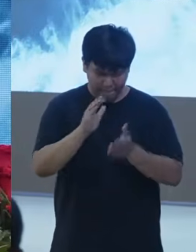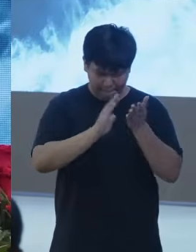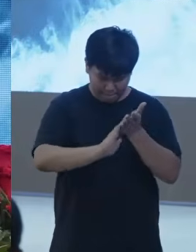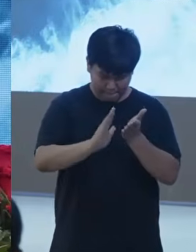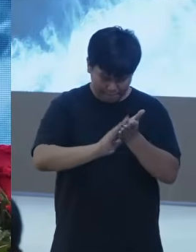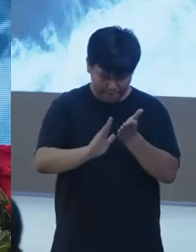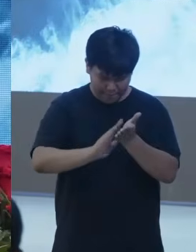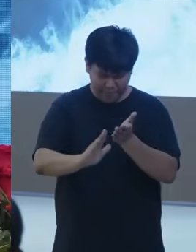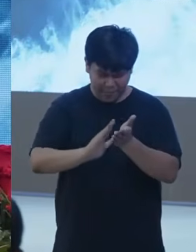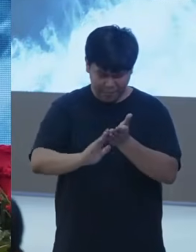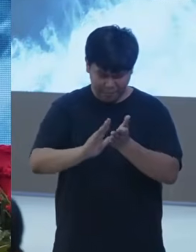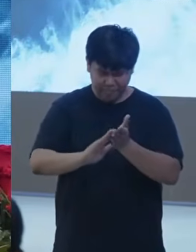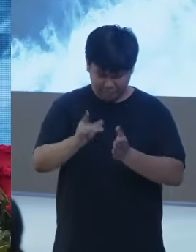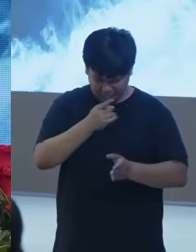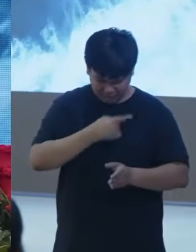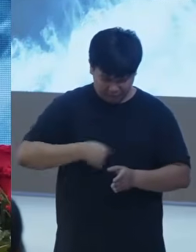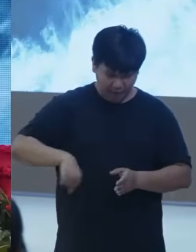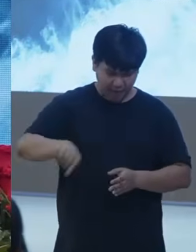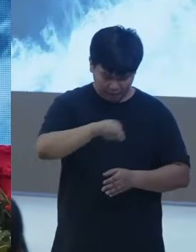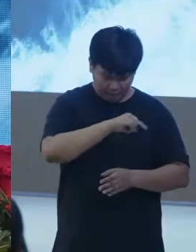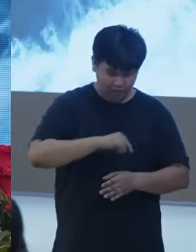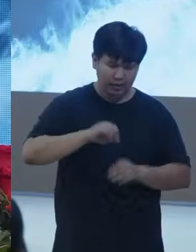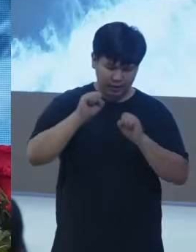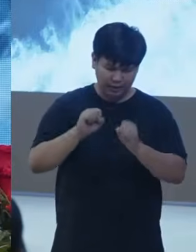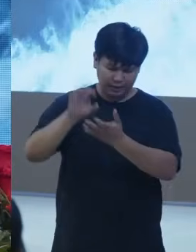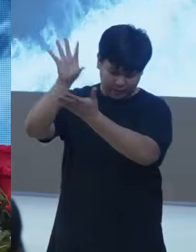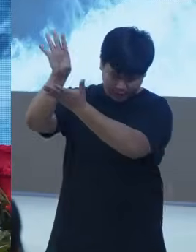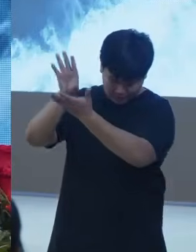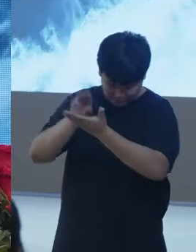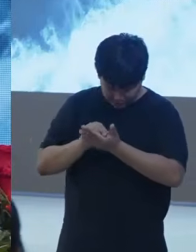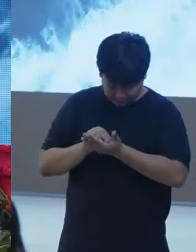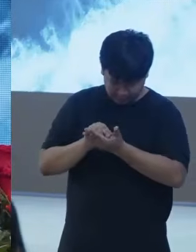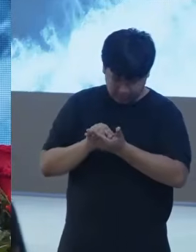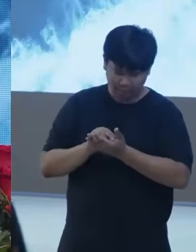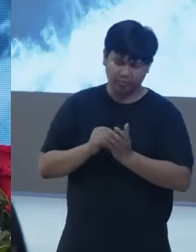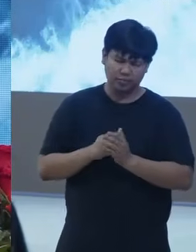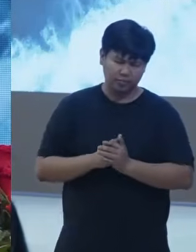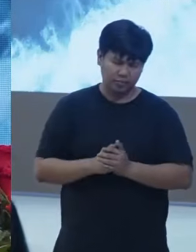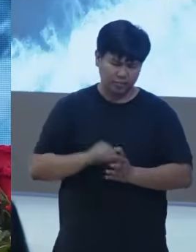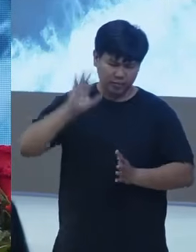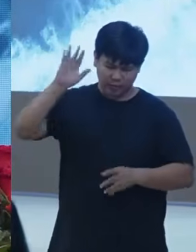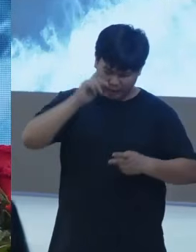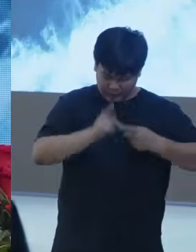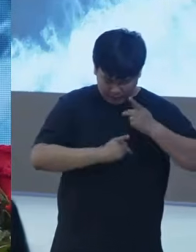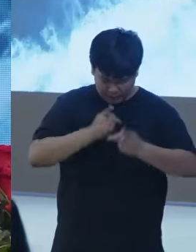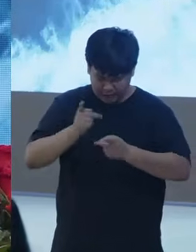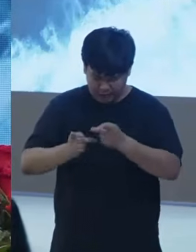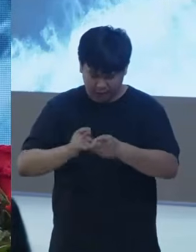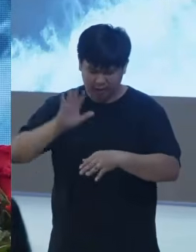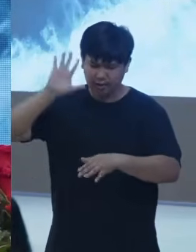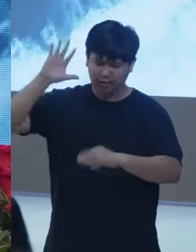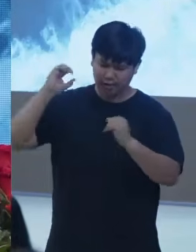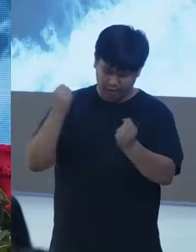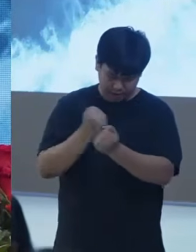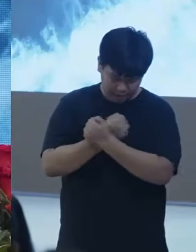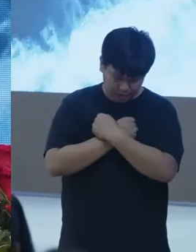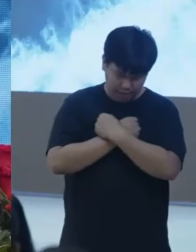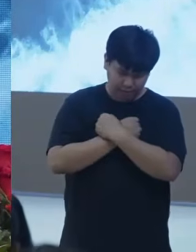pagpapatawad, ang ganitong klaseng kagandahang loob, pag-ibig,